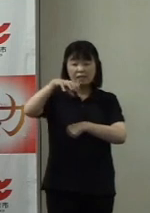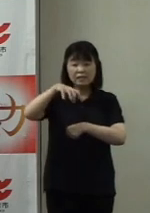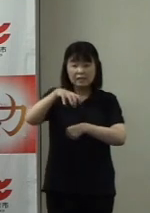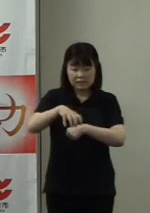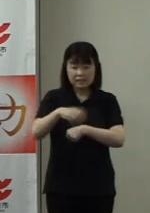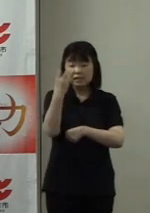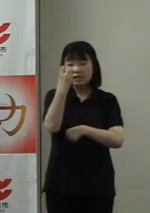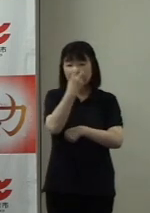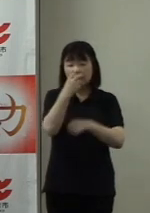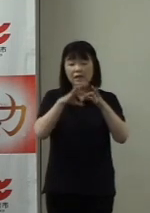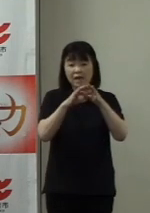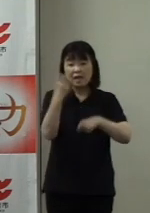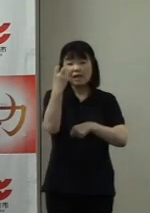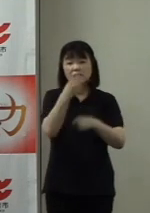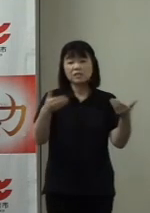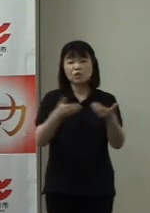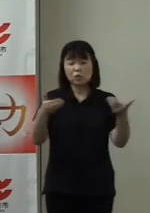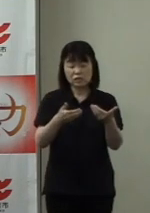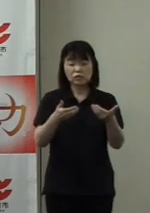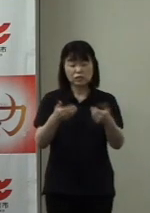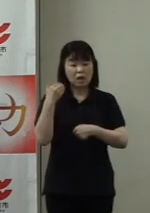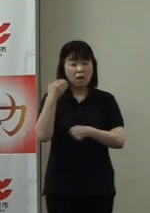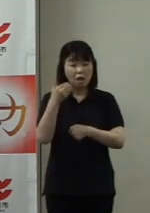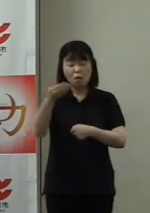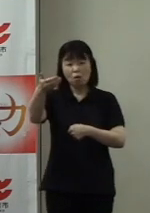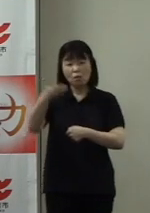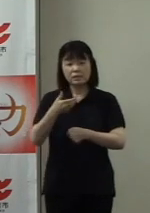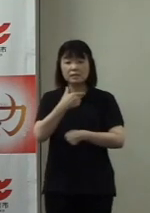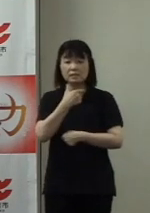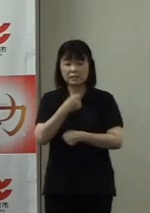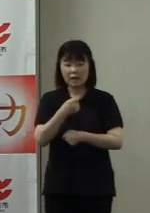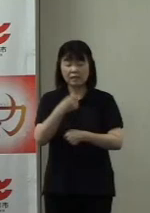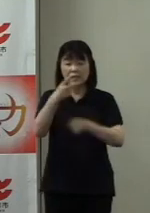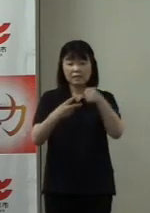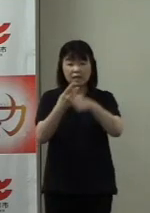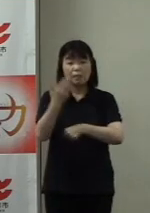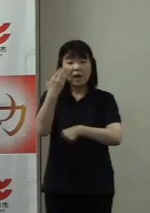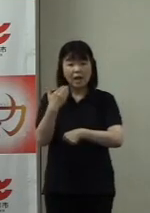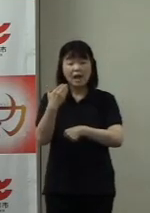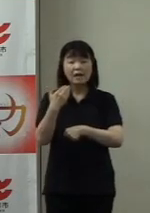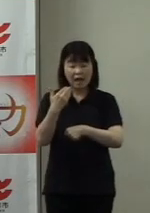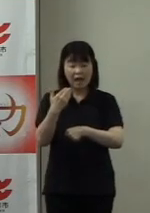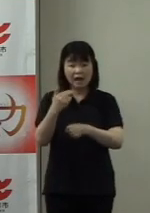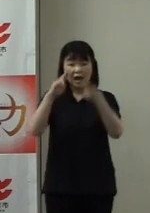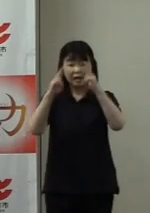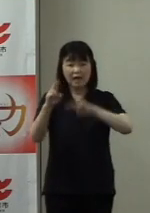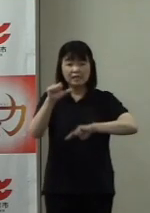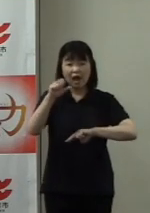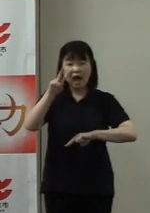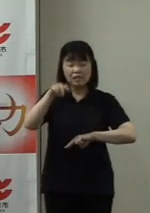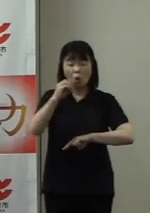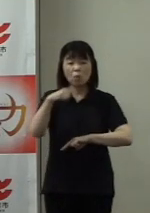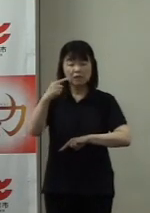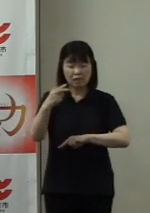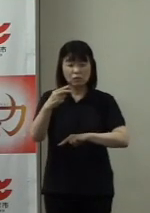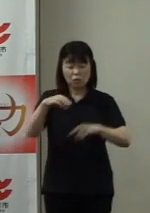事業についてお聞きしたいんですけど、これは2年ぐらい前から有本さんとの土地交換に向けた協